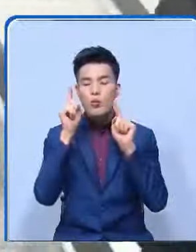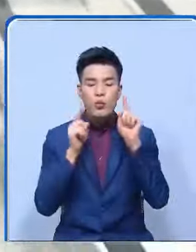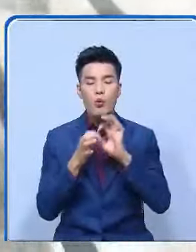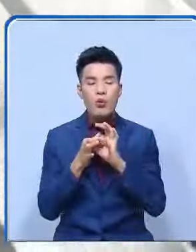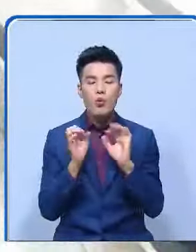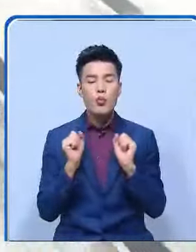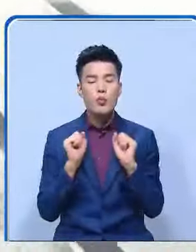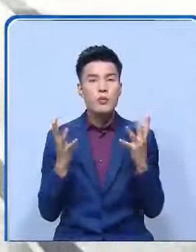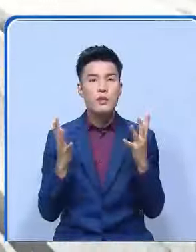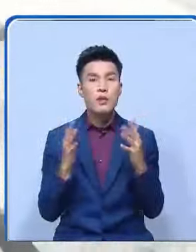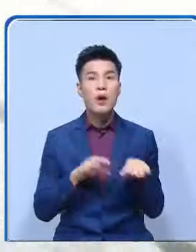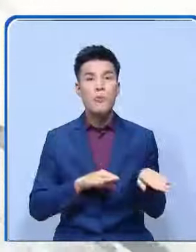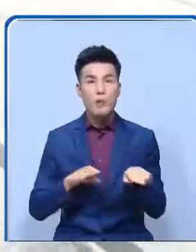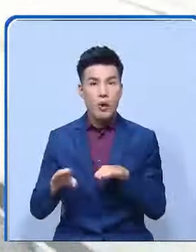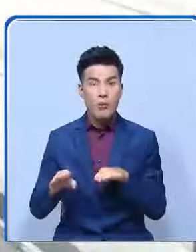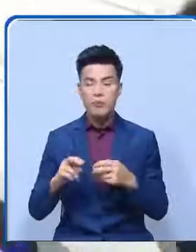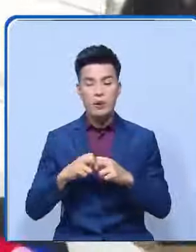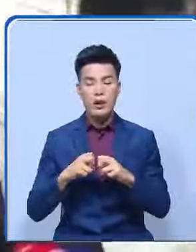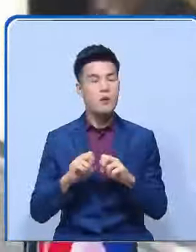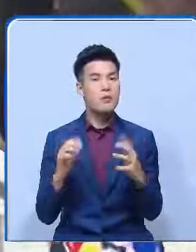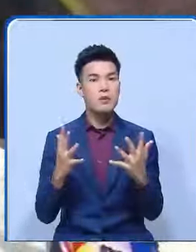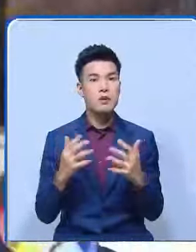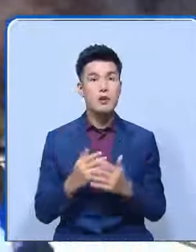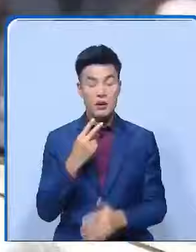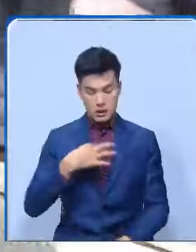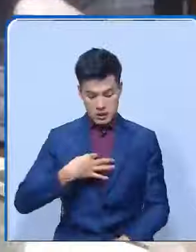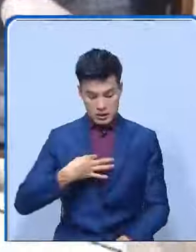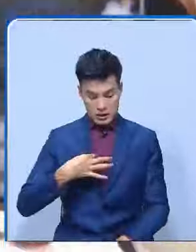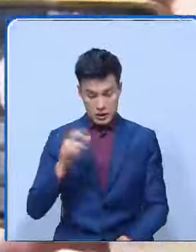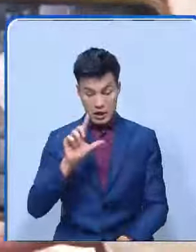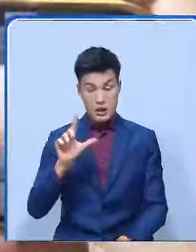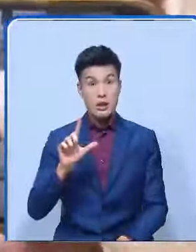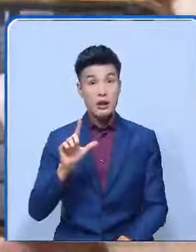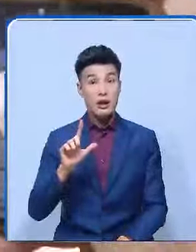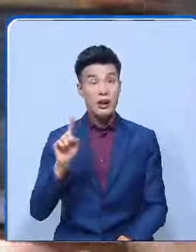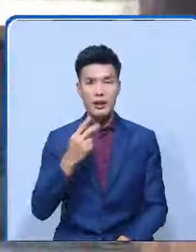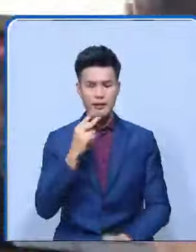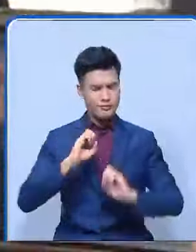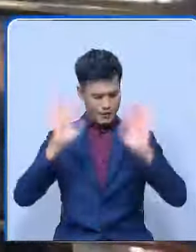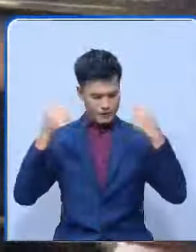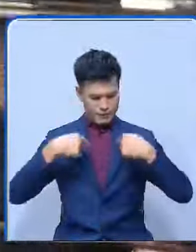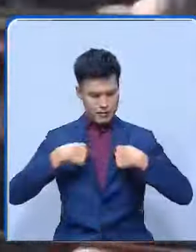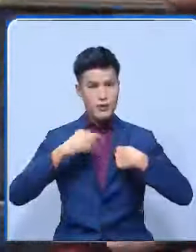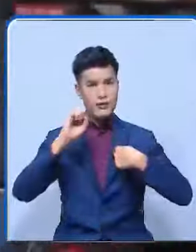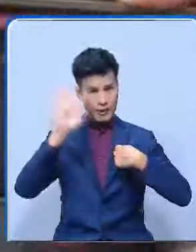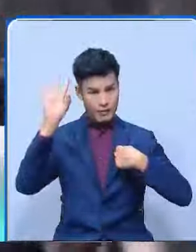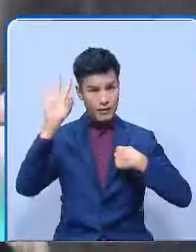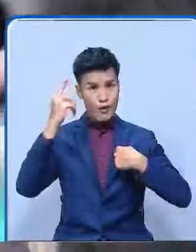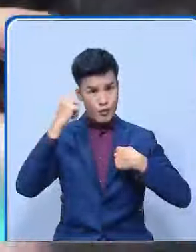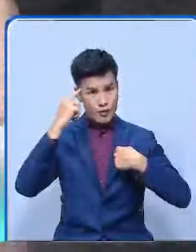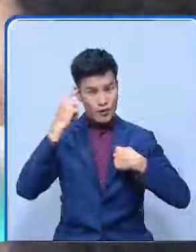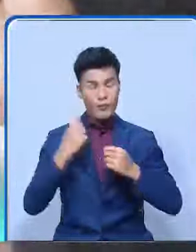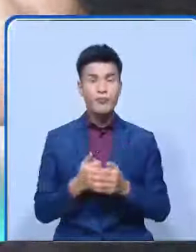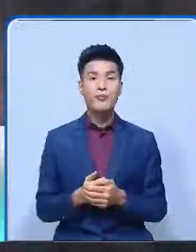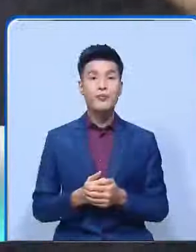ล เตรียมพร้อมสู้คดีเลยใช่ไหมคะ ไม่มีปัญหาอะไร วันนี้เห็นใส่เสื้อสีเหลืองด้วย นะคะชัดเจนอยู่แล้ว นายทักษิณชิน